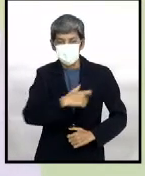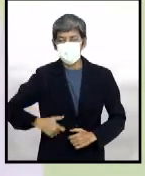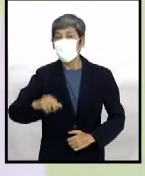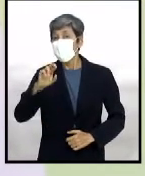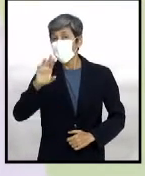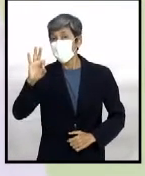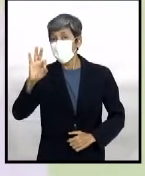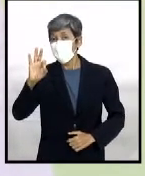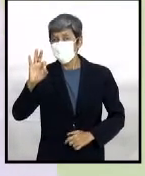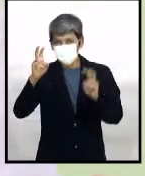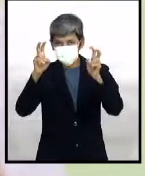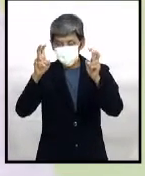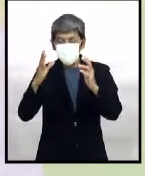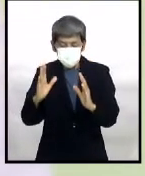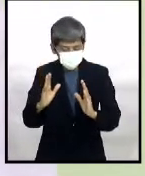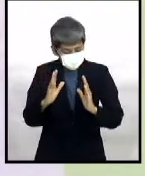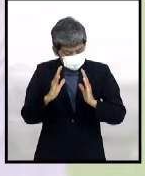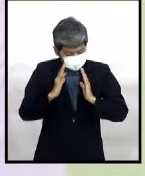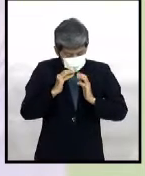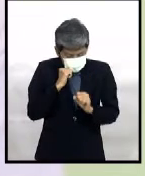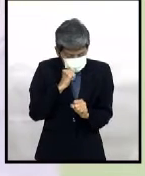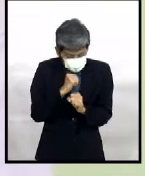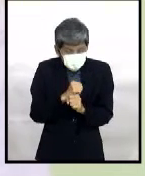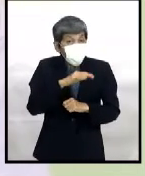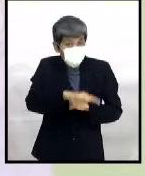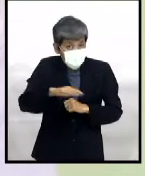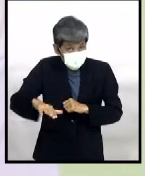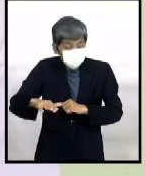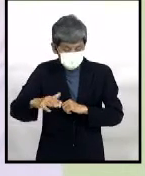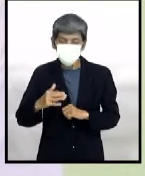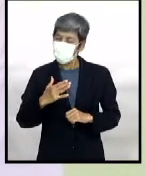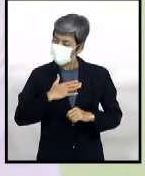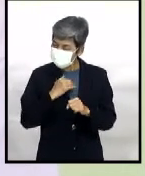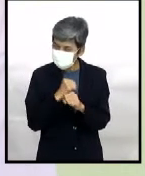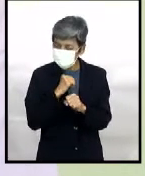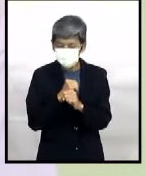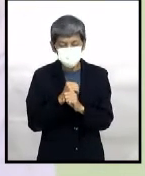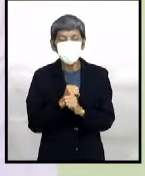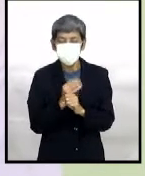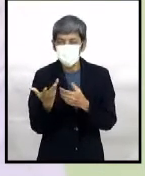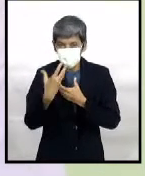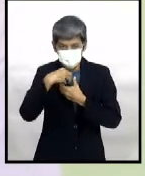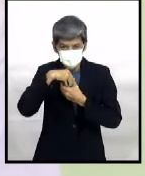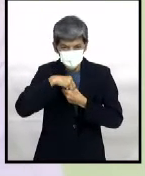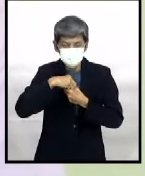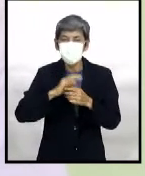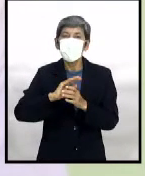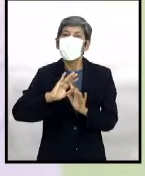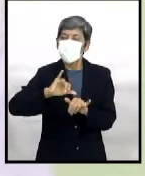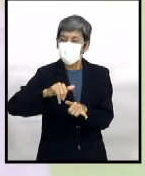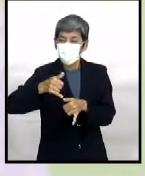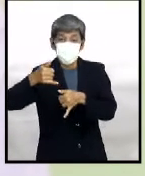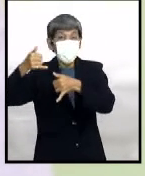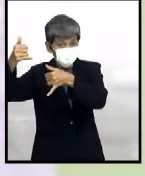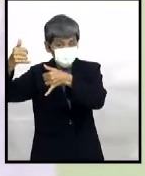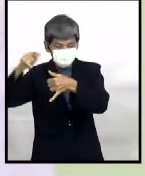9หลายๆเรื่องนะในการดำเนินชีวิตมาตลอดอยู่แล้วสำหรับเรื่องการทำงานเพื่อเด็กเนี่ยผมพูดเสมอว่าหลักที่ผมใช้ที่ยึดถือคือว่าเรื่องความหาชนกนะครับ